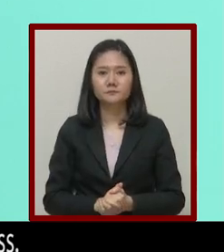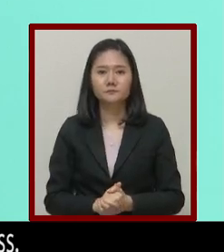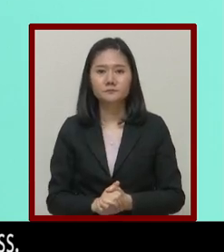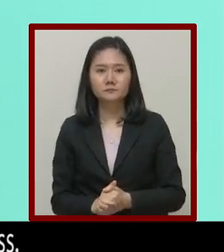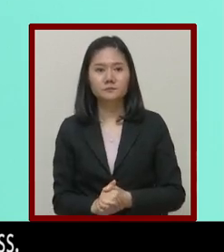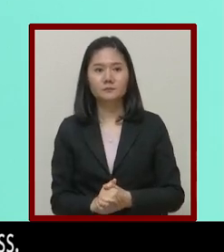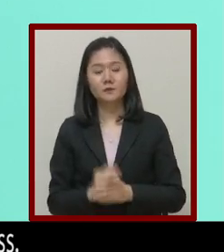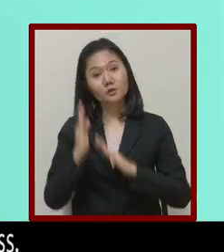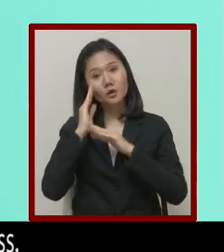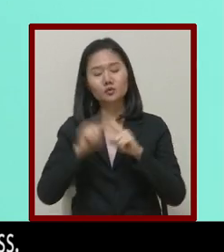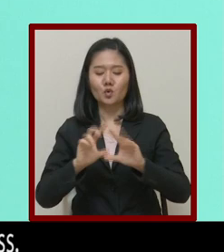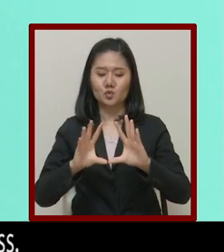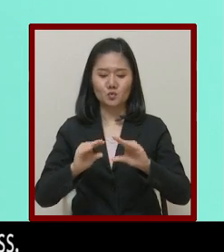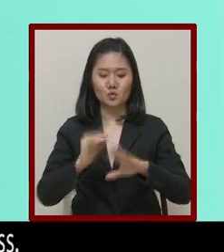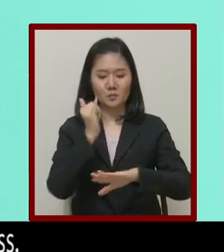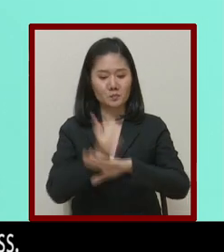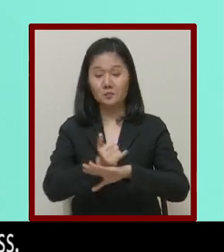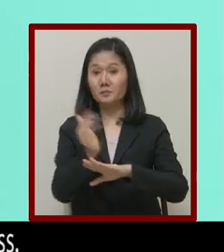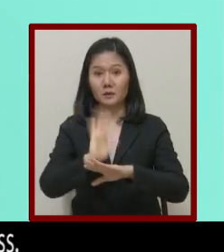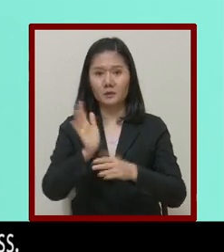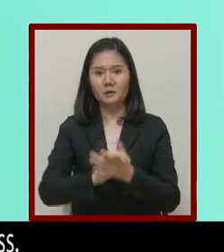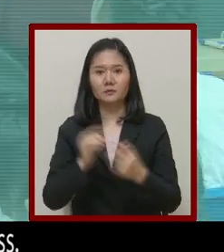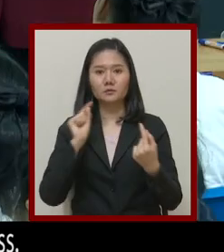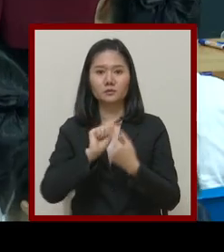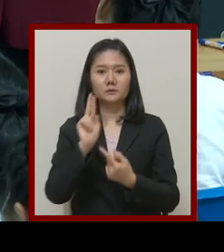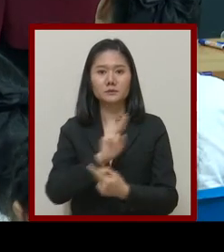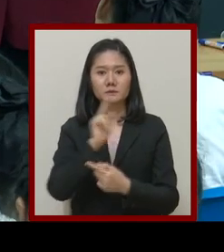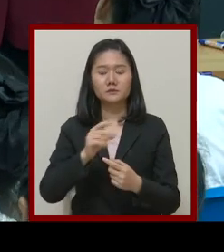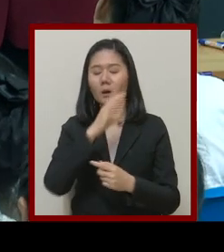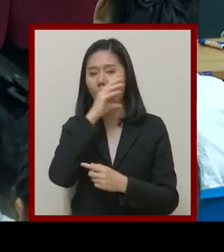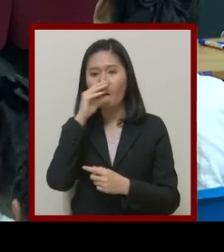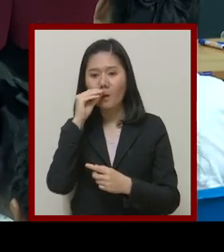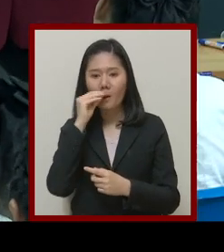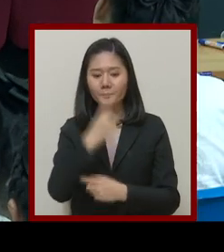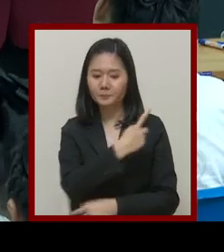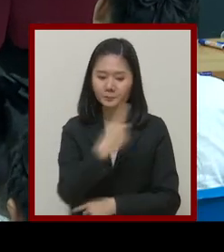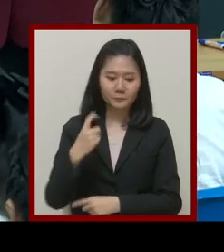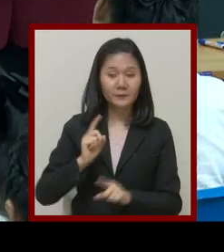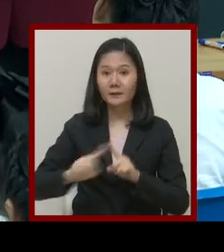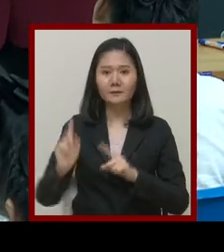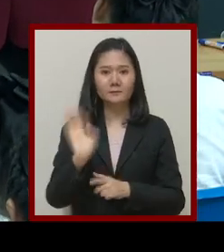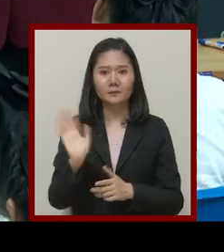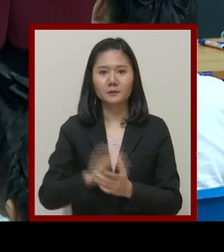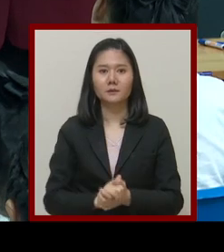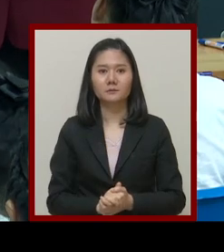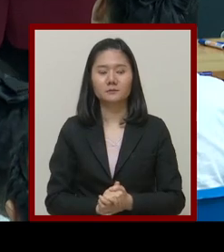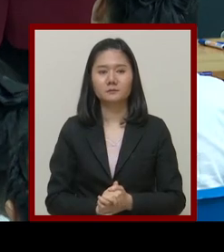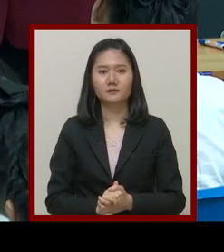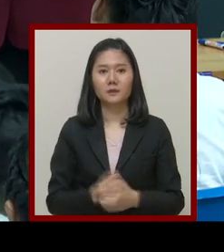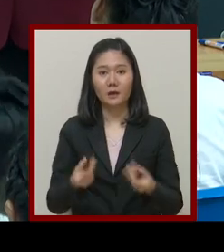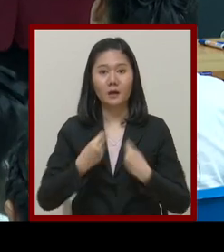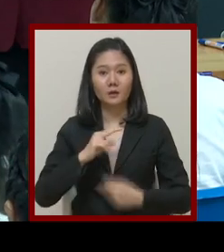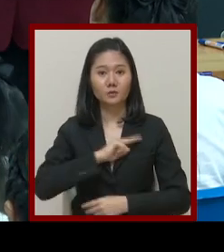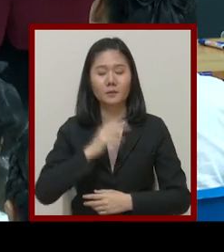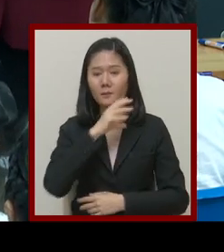งดนอนในที่นอนนุ่มๆด้วยรวมทั้งงดใช้เครื่องหอมพวกน้ำหอมพวกอะไรที่มาประพรมให้ตัวเ